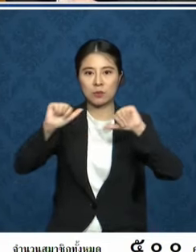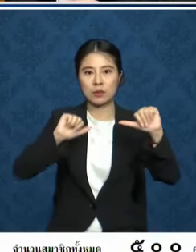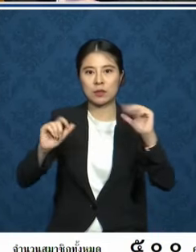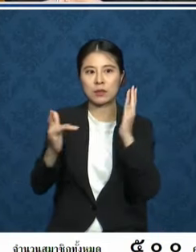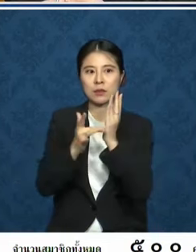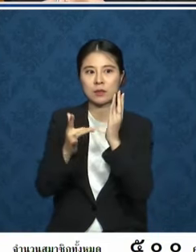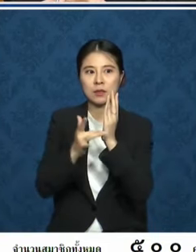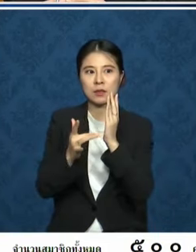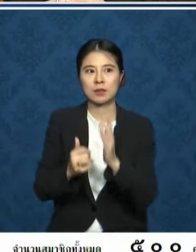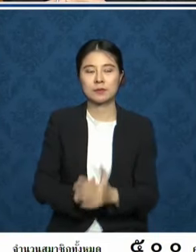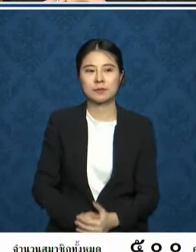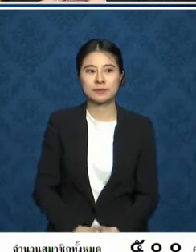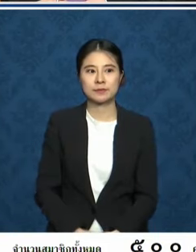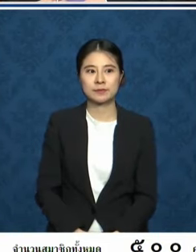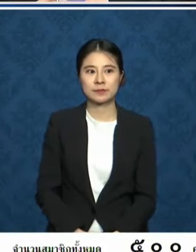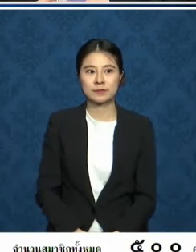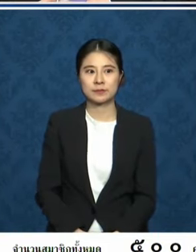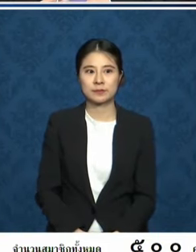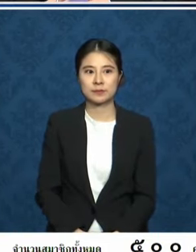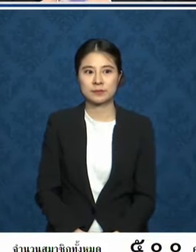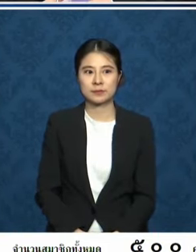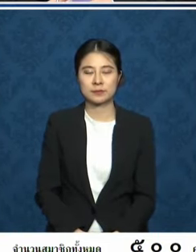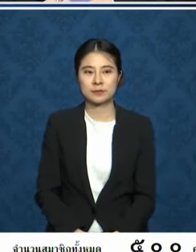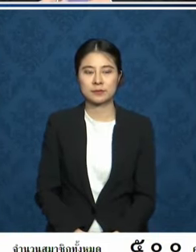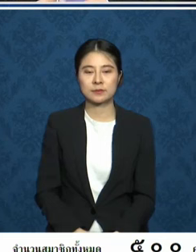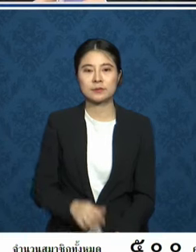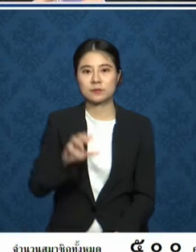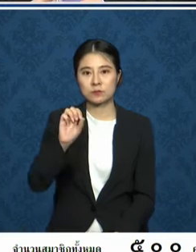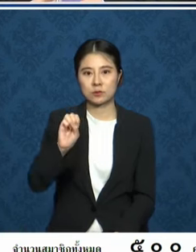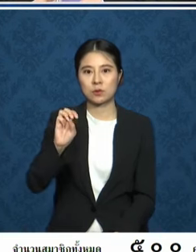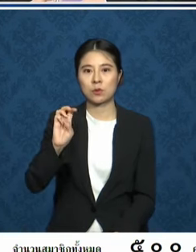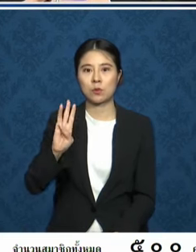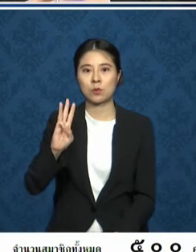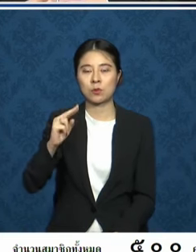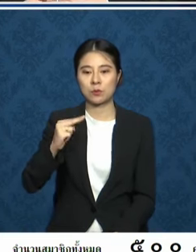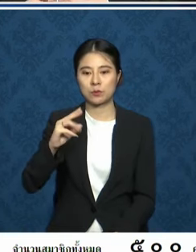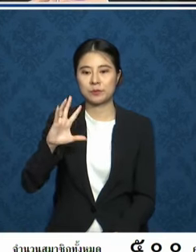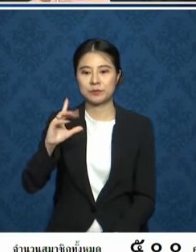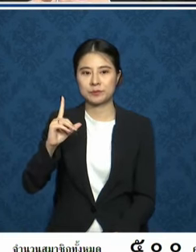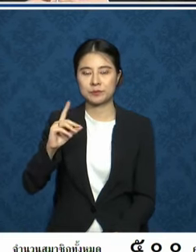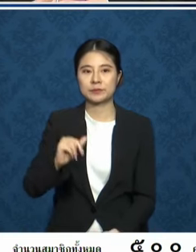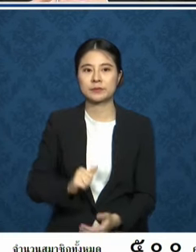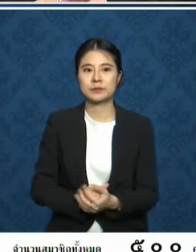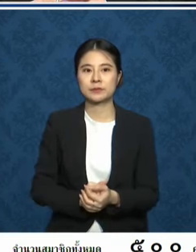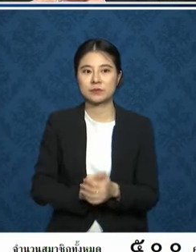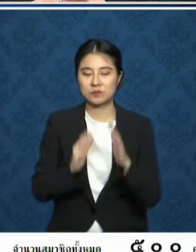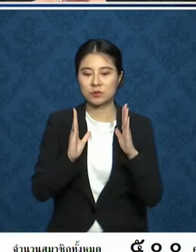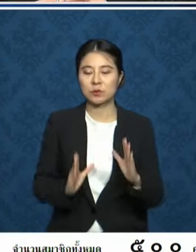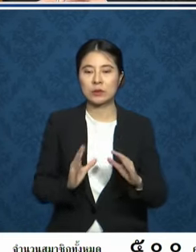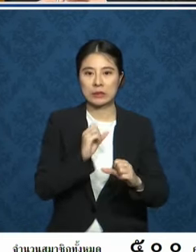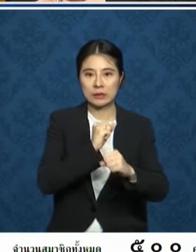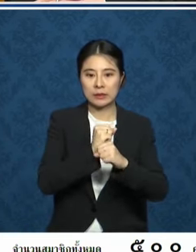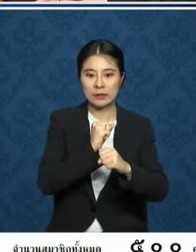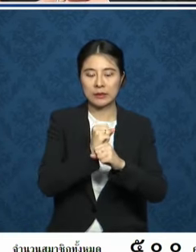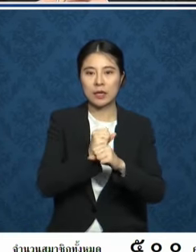นาต่ไปเลยครับ ในภาพให่ของสวทช.มีบุคลากรอยู่ประมาณ 3,000 คน